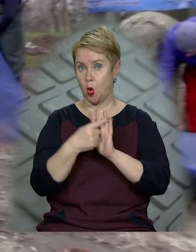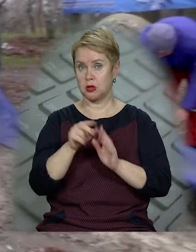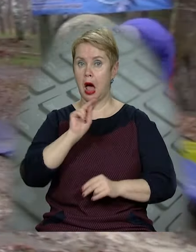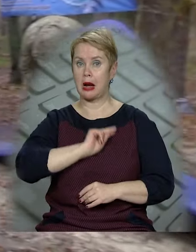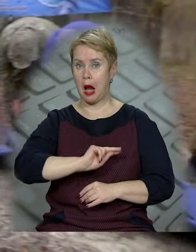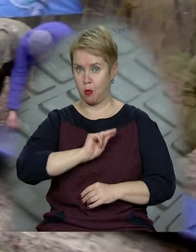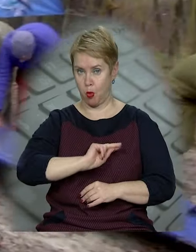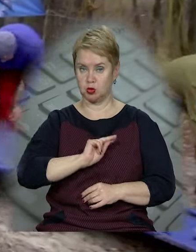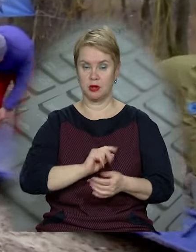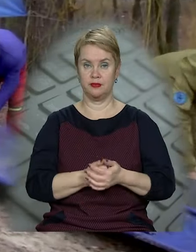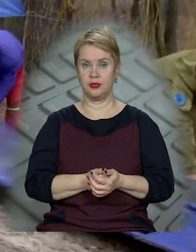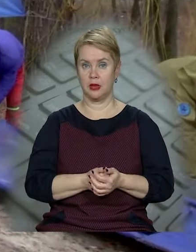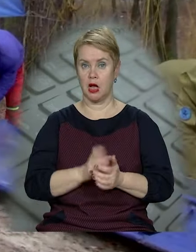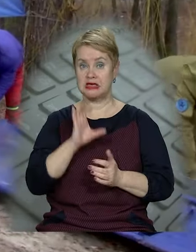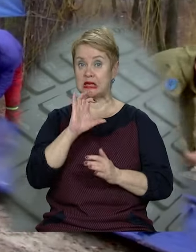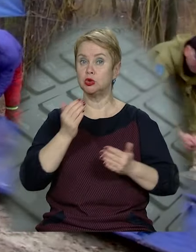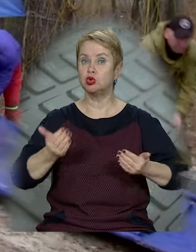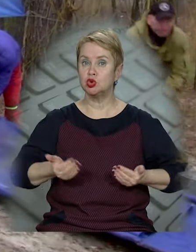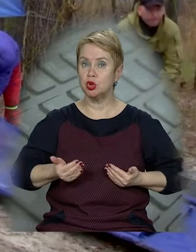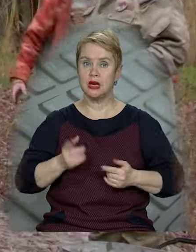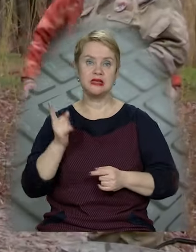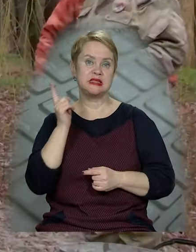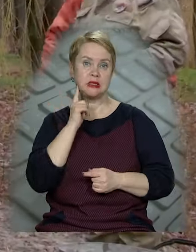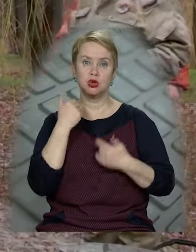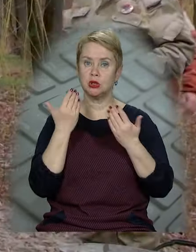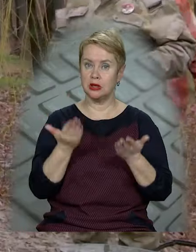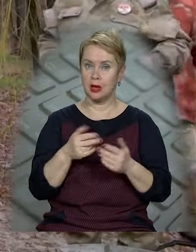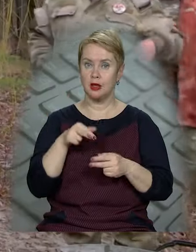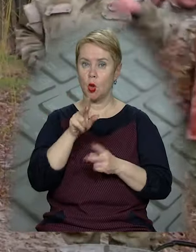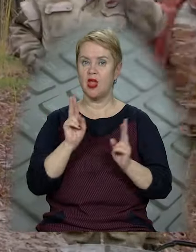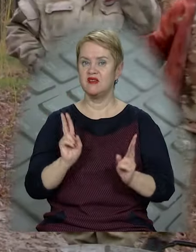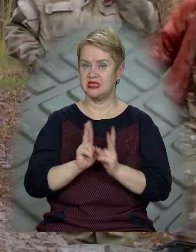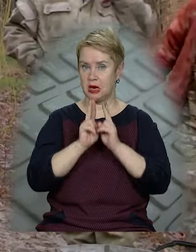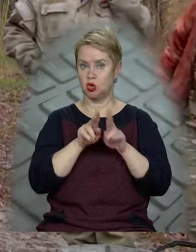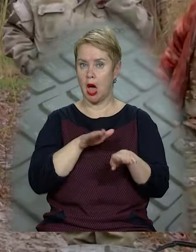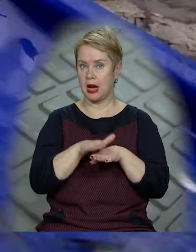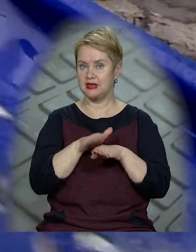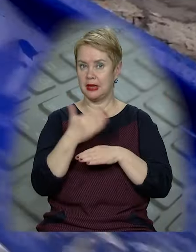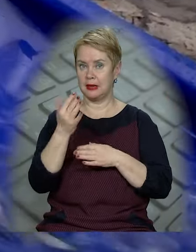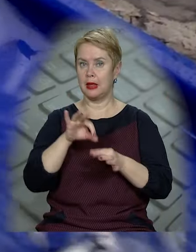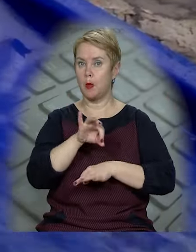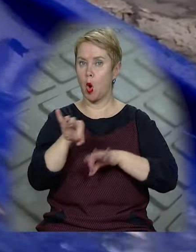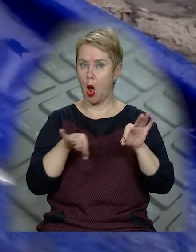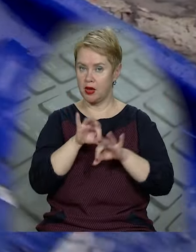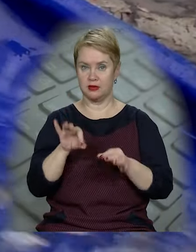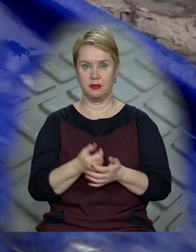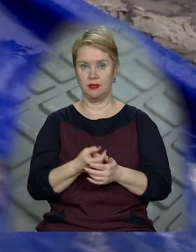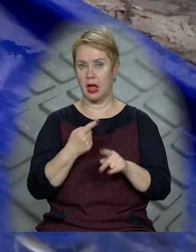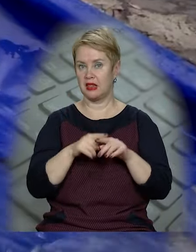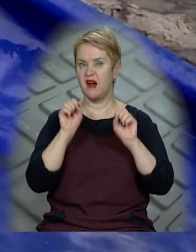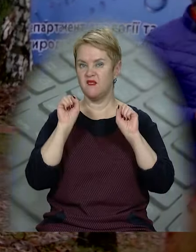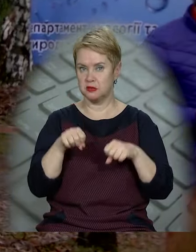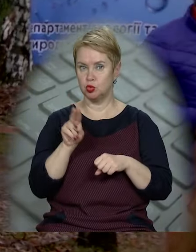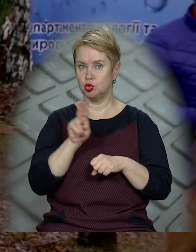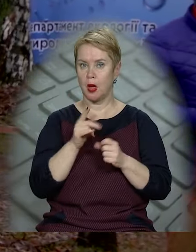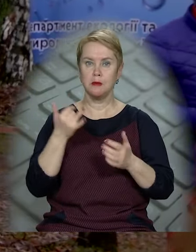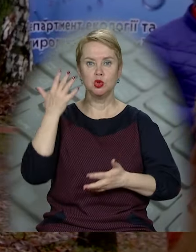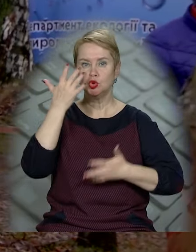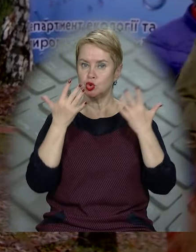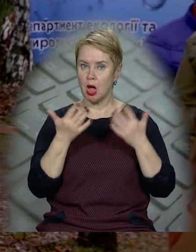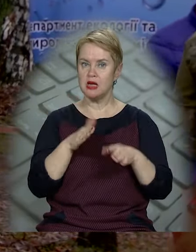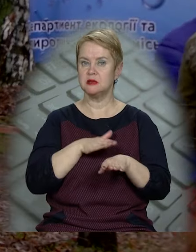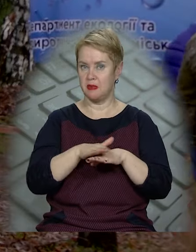работает, ну, с жителями, слышит их, идет им навстречу, реализовывает их проекты. Ну, это, возможно, чья-то мечта, и